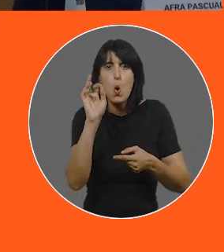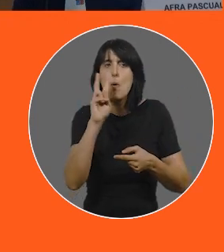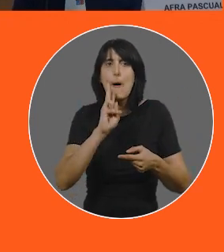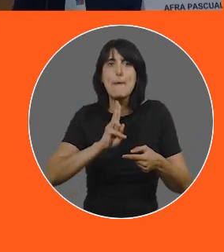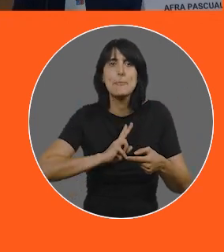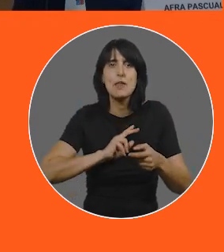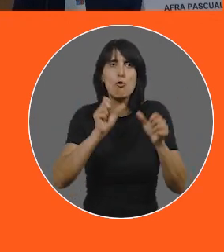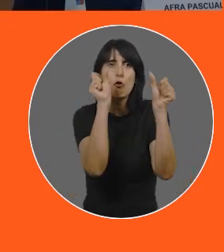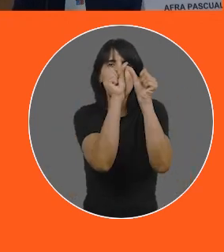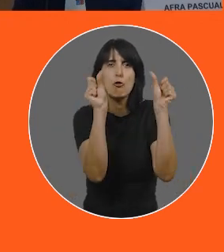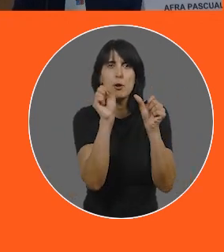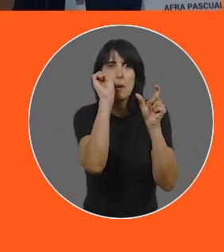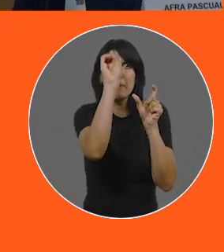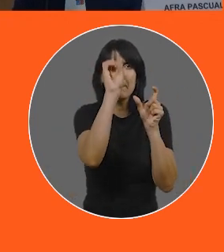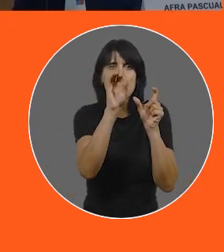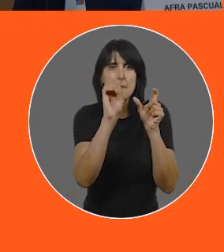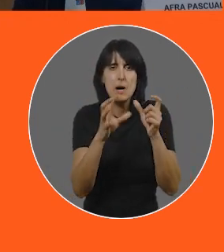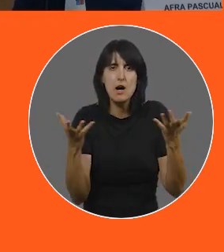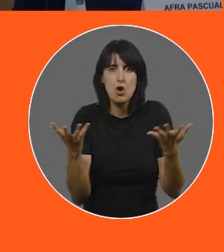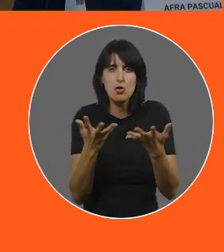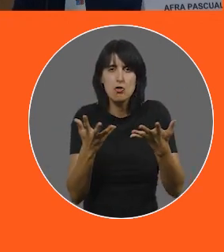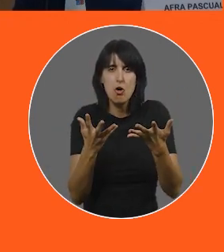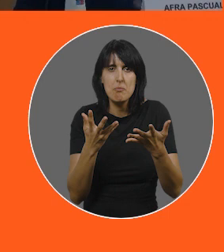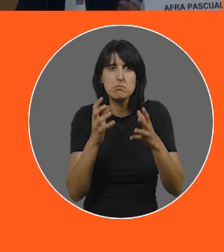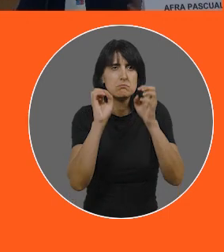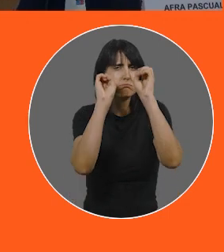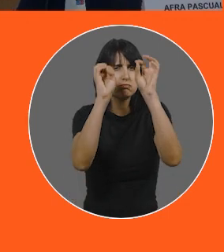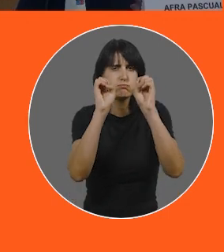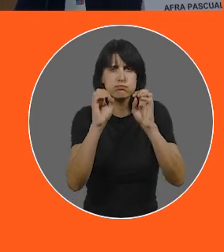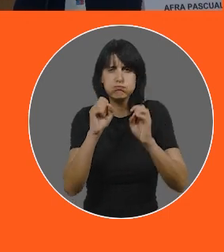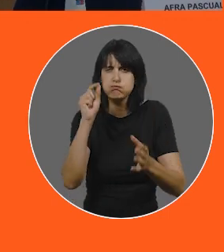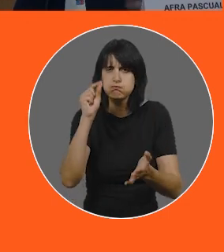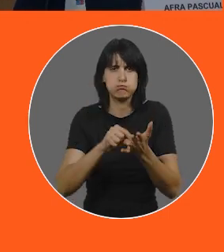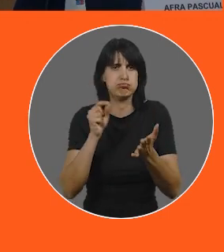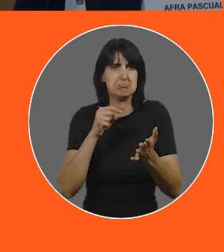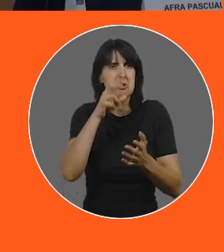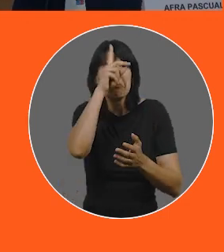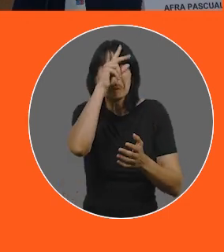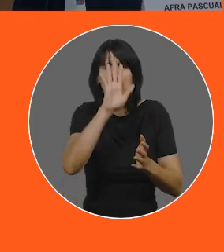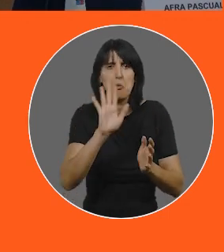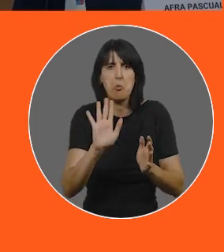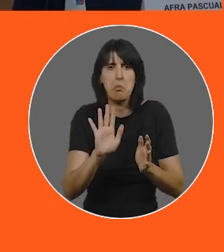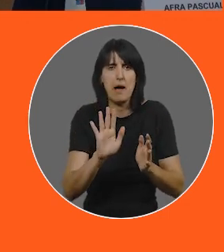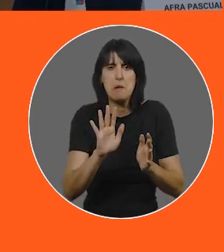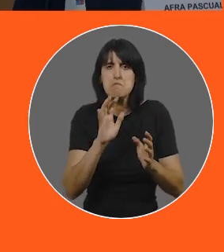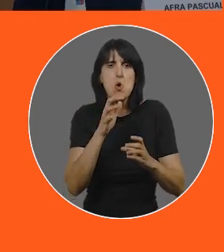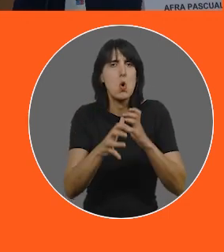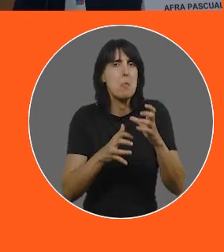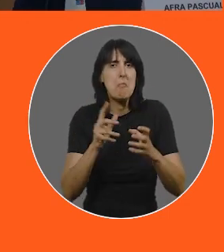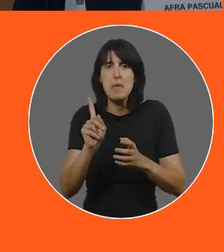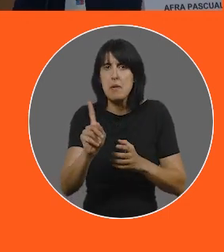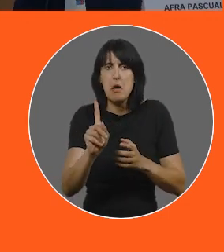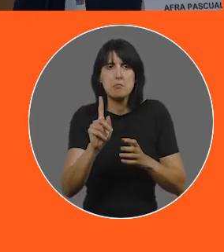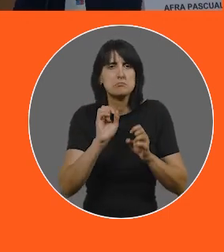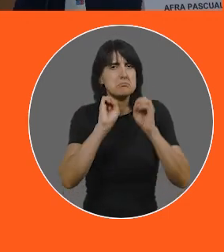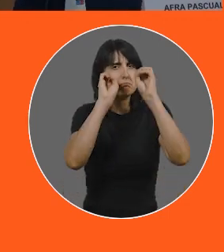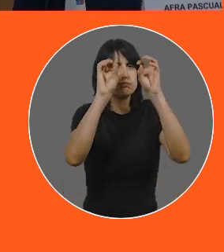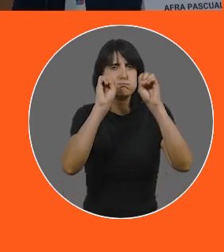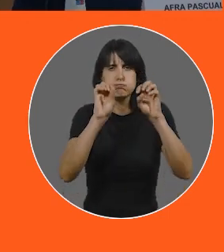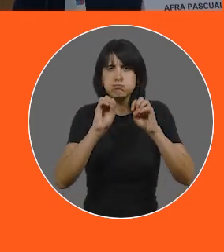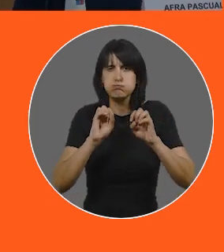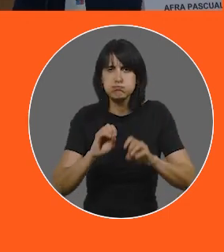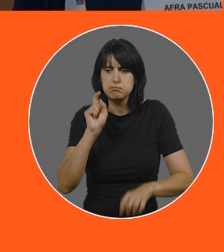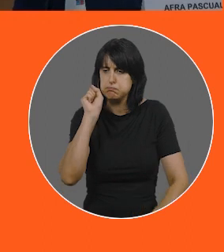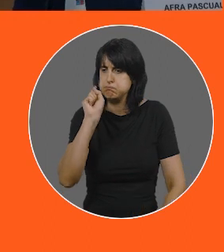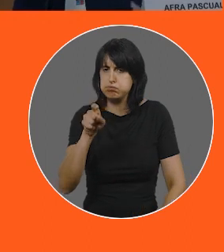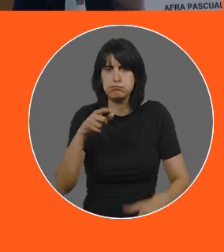el format en el que he d'introduir aquestes dades, això em permet realment despreocupar-me de la complexitat del formulari